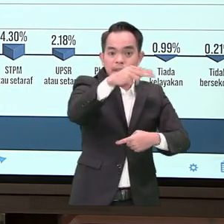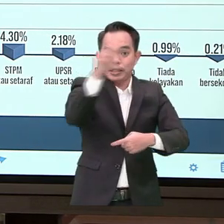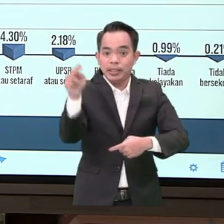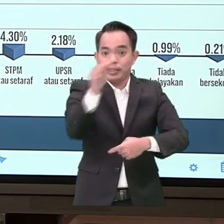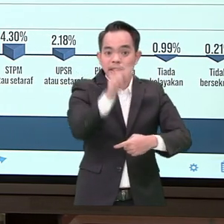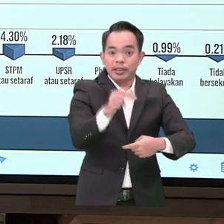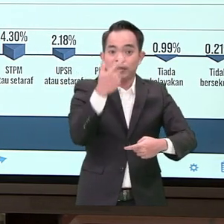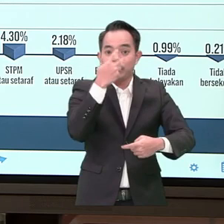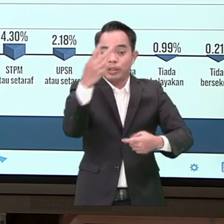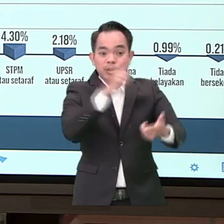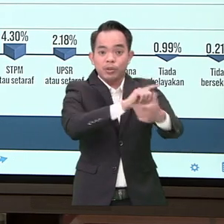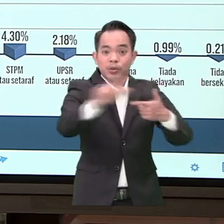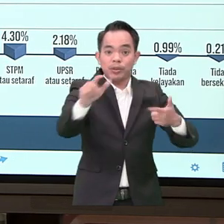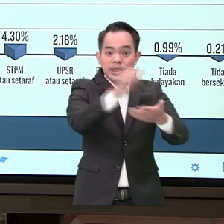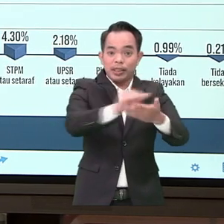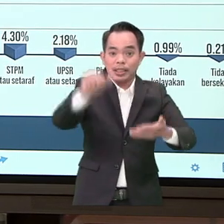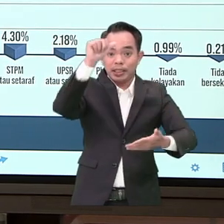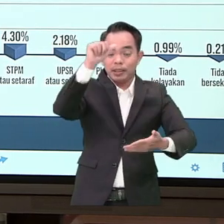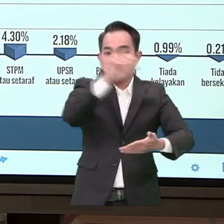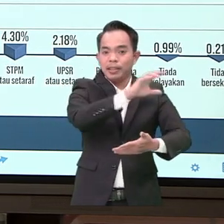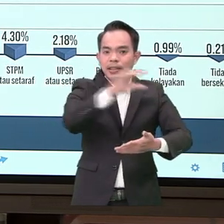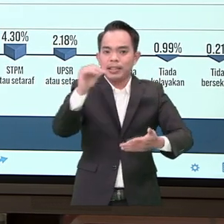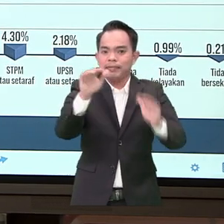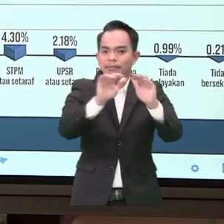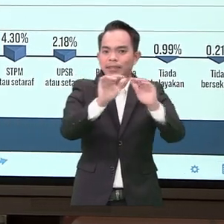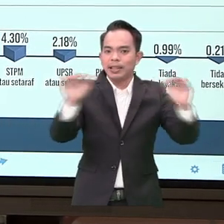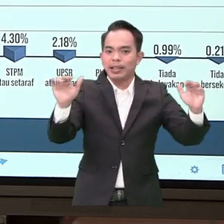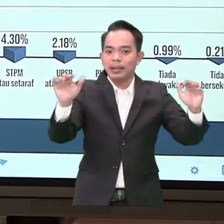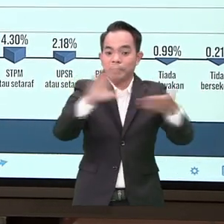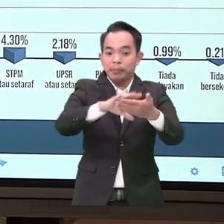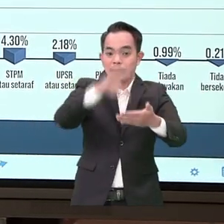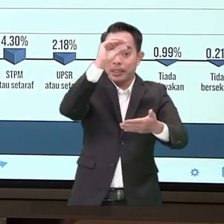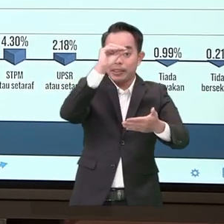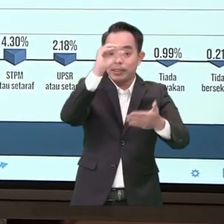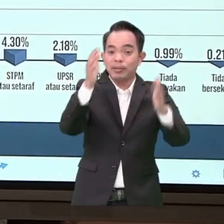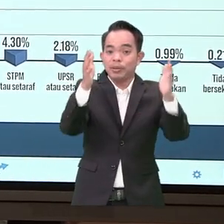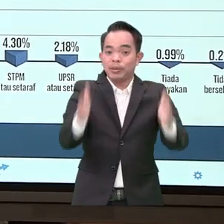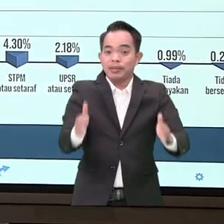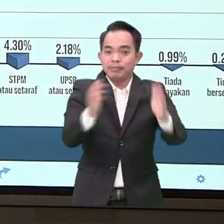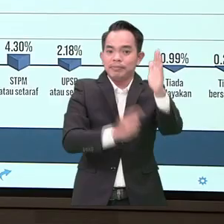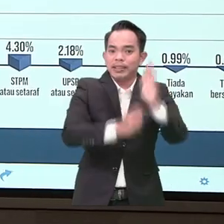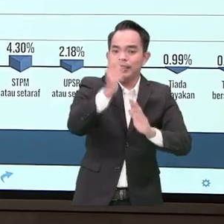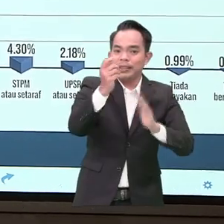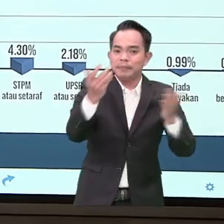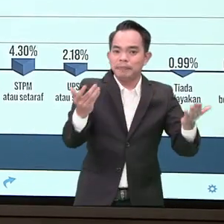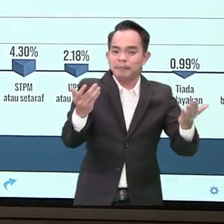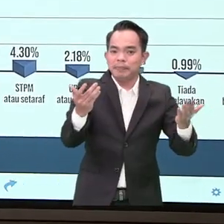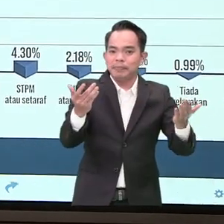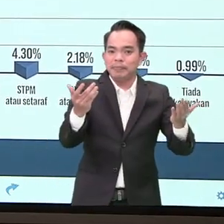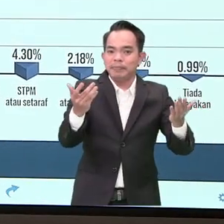berdasarkan kelayakan akademik ataupun daripada segi tahap pelajaran mereka paling tinggi adalah